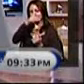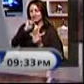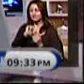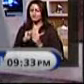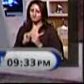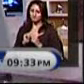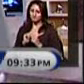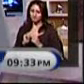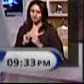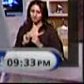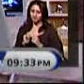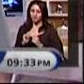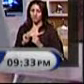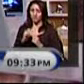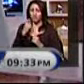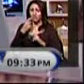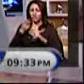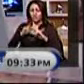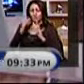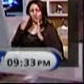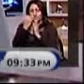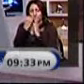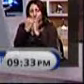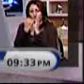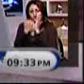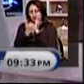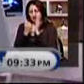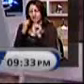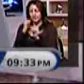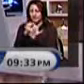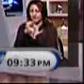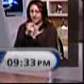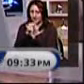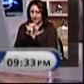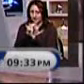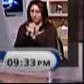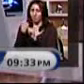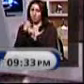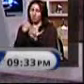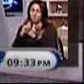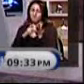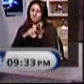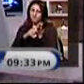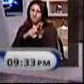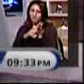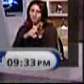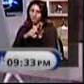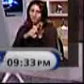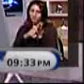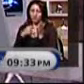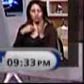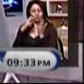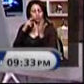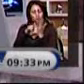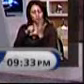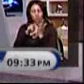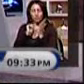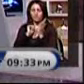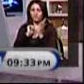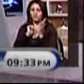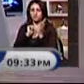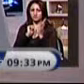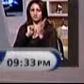خلاص، وعندك برنامج اتعمل، وعندك رقم قومي، وانا لما يعني انا شفت الكلام ده بعيني.